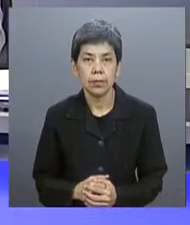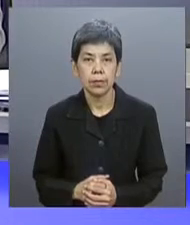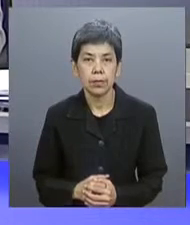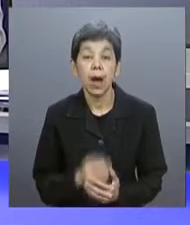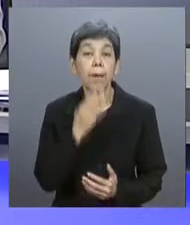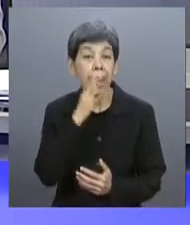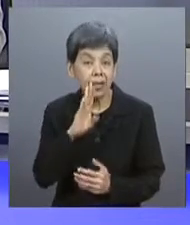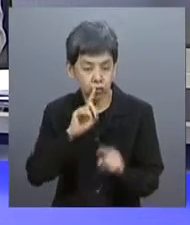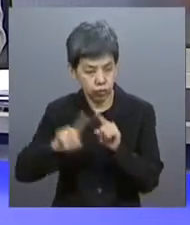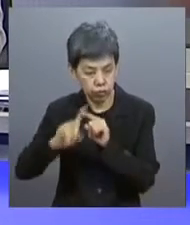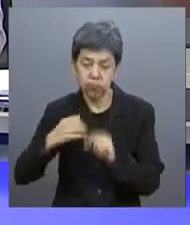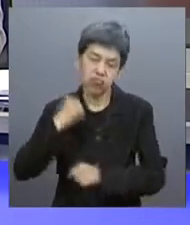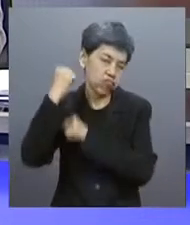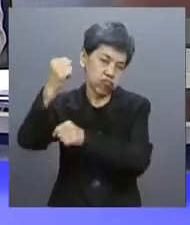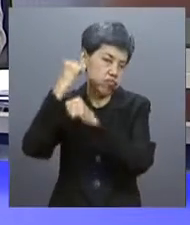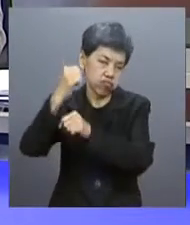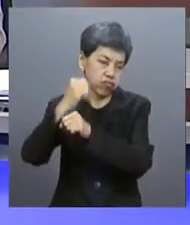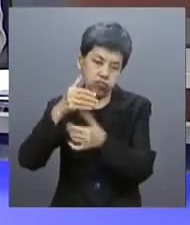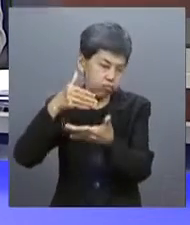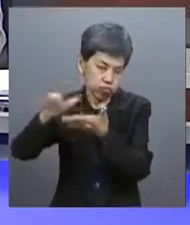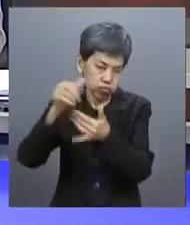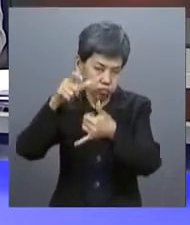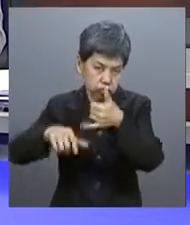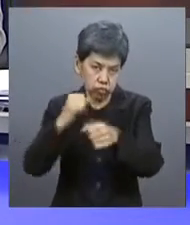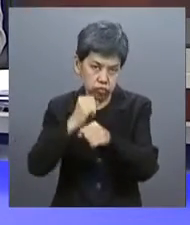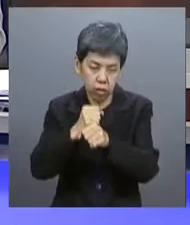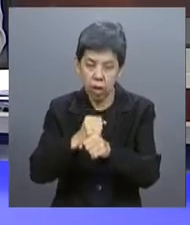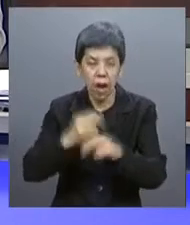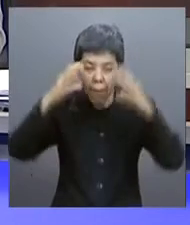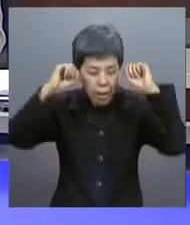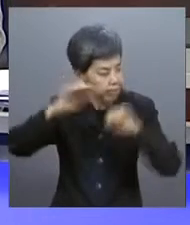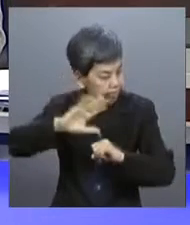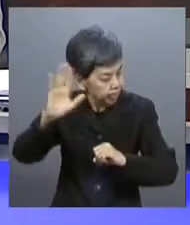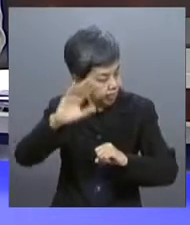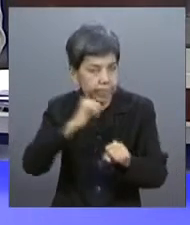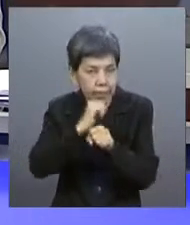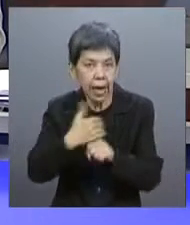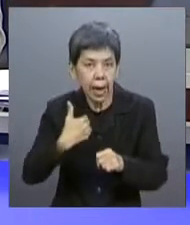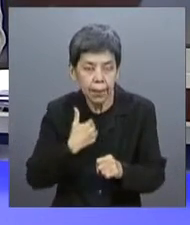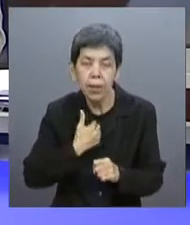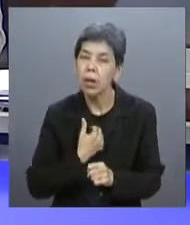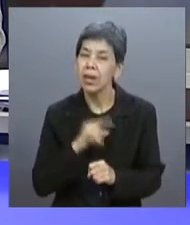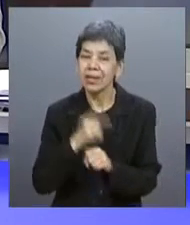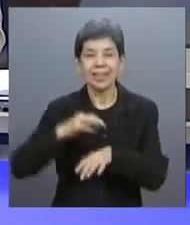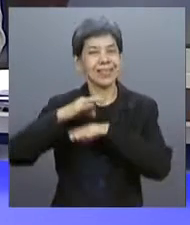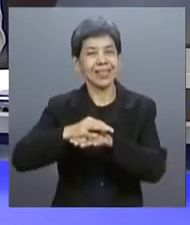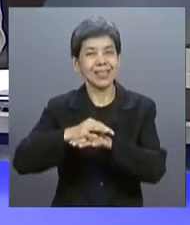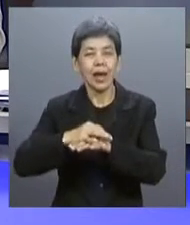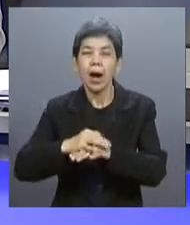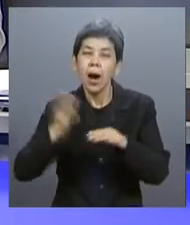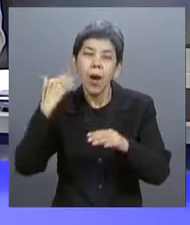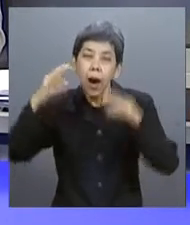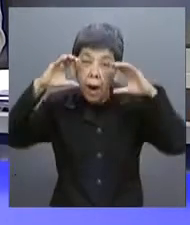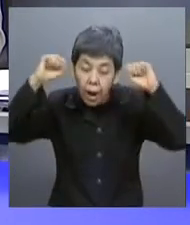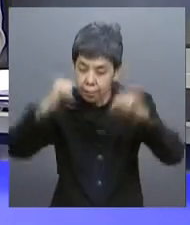ชาวบราซิลในหลายเมืองออกมาประท้วงขับไล่นางดิลมารุสเซฟให้ลงจากตำแหน่งประธานาธิบดีนะครับหลังจากมีคำสั่งแต่งตั้งอดีตประธานาธิบ